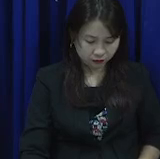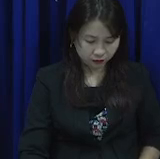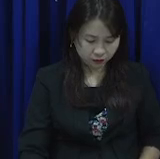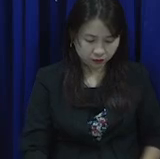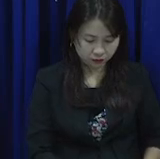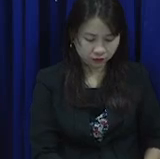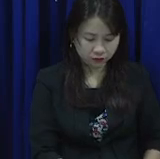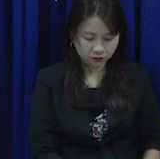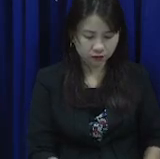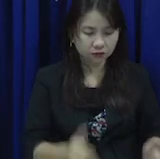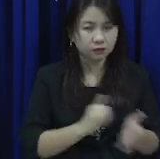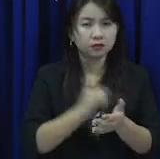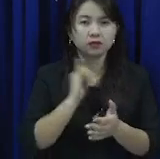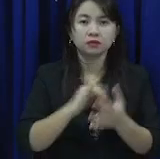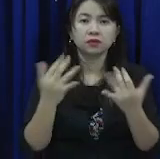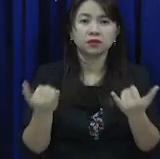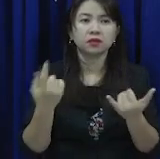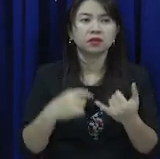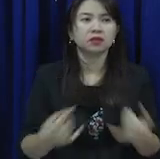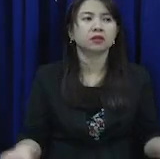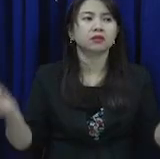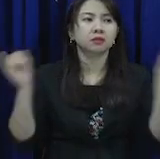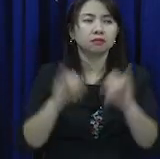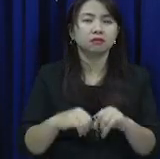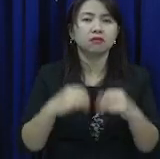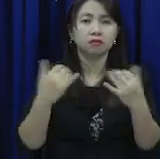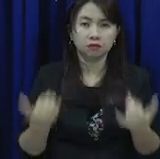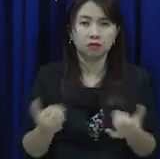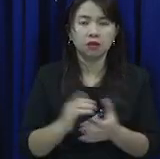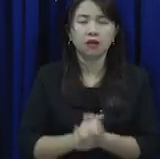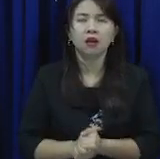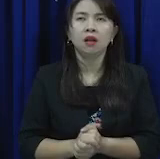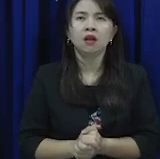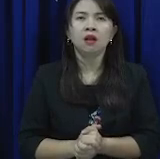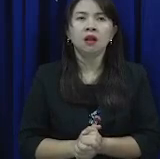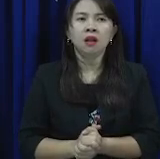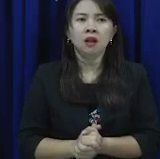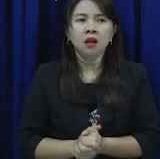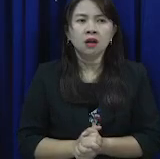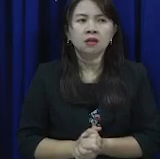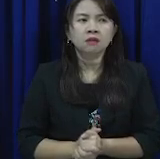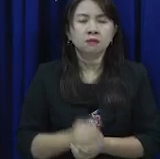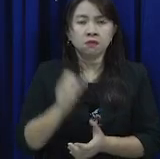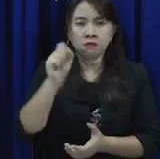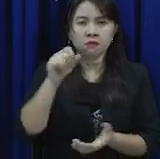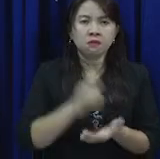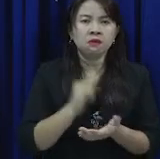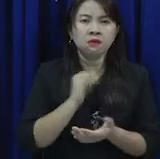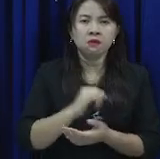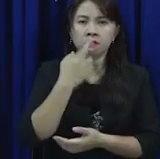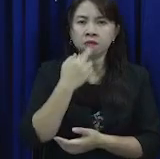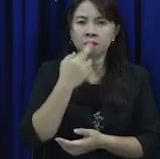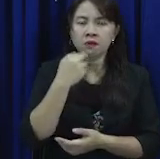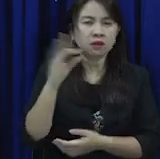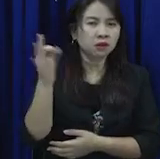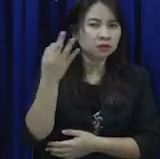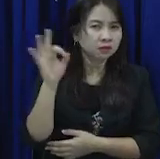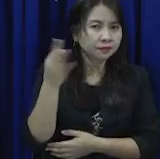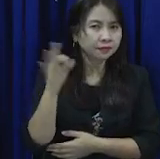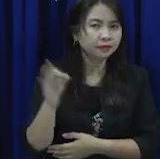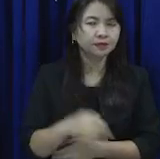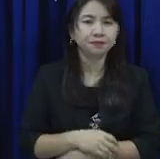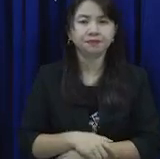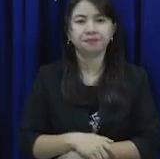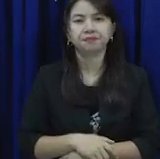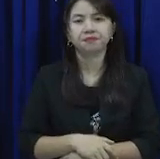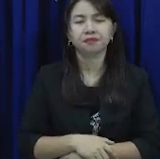pa lang yyung issue pa lang na yyan napakasimple na yyan you see Akalain mo red flag it's already a red flog it's already assign it's already